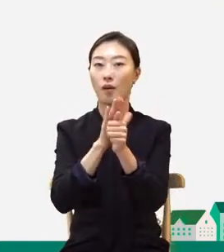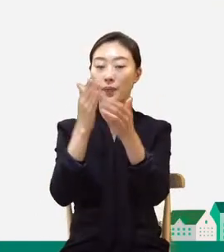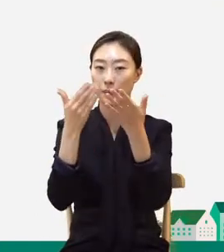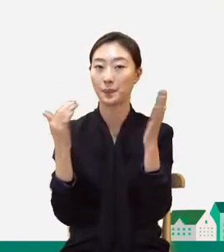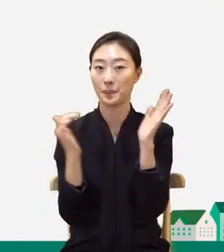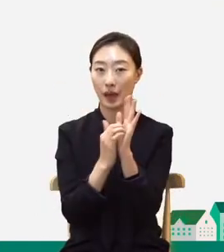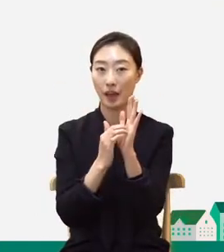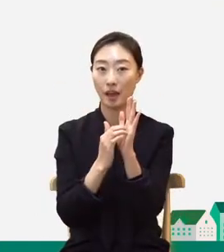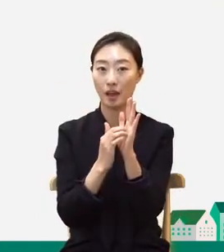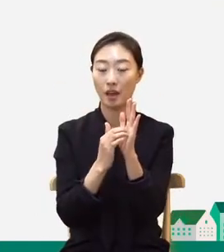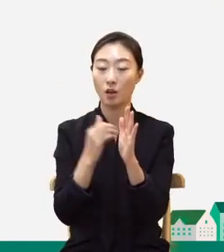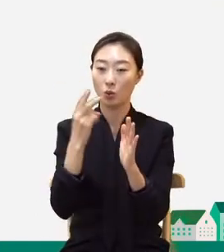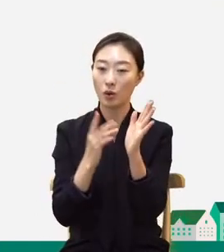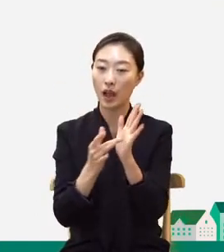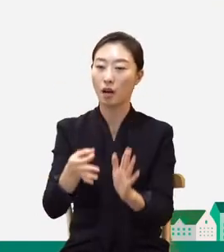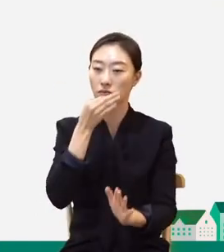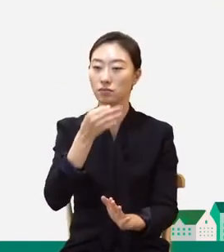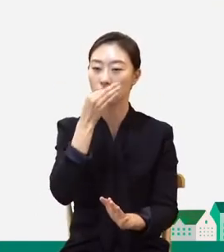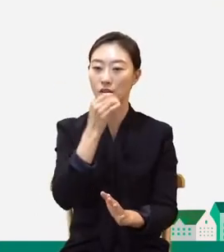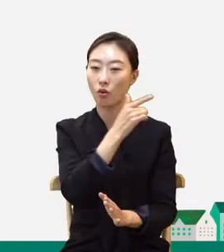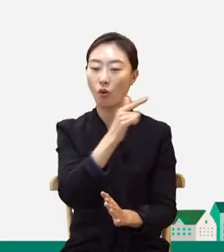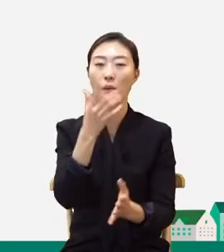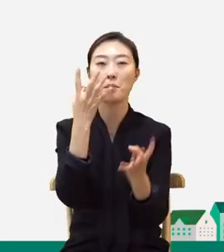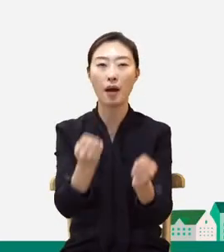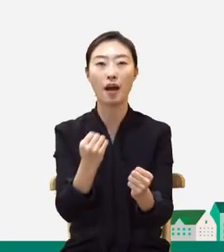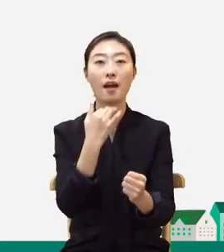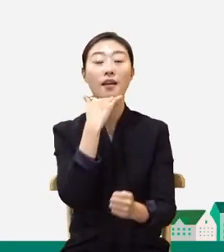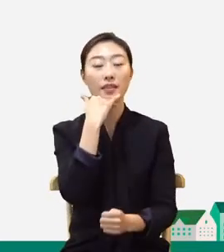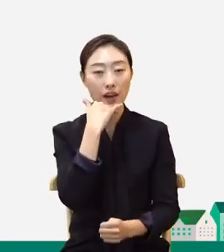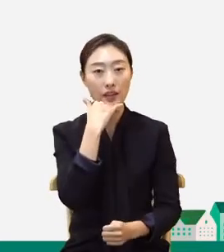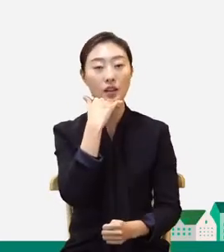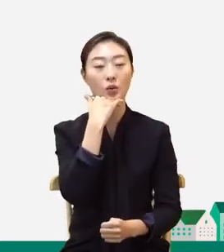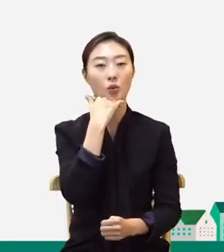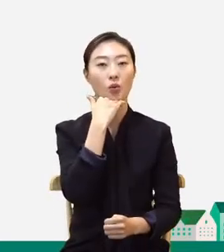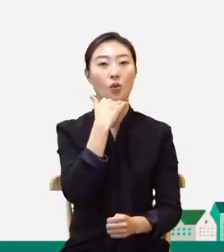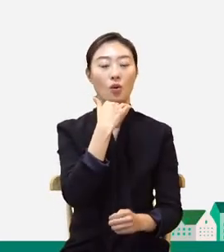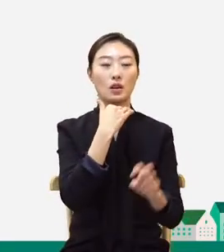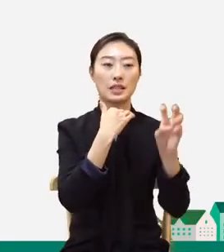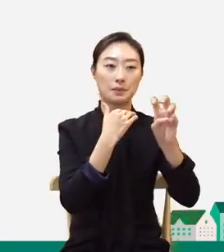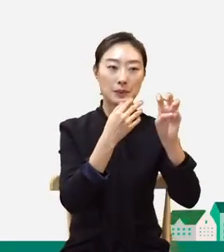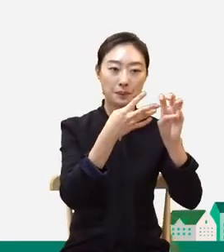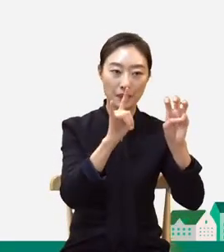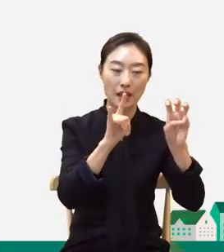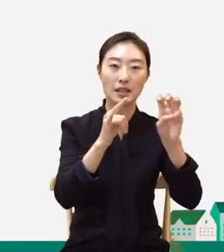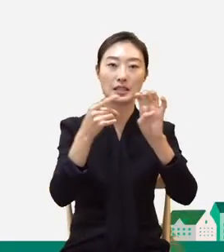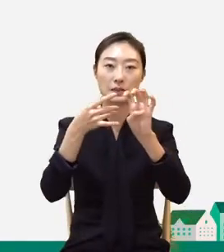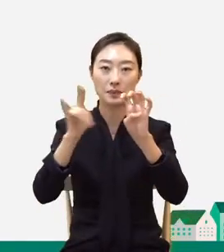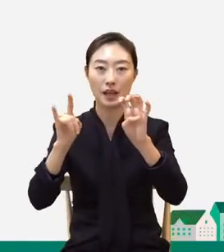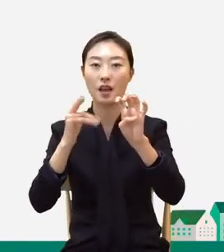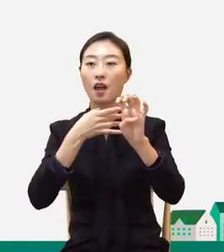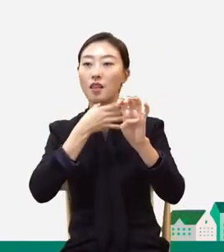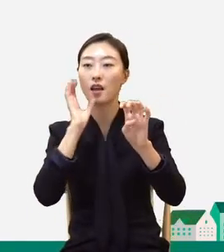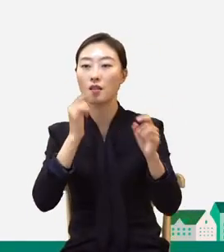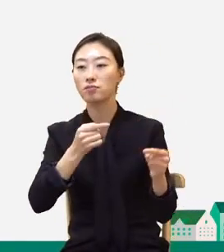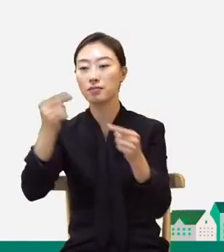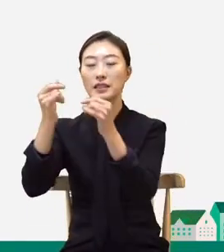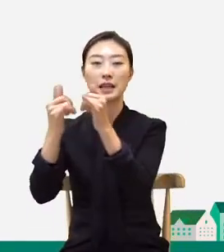받아왔고 복용약도 굉장히 많으셨고 나이대도 뭐 중년 장년에 이제 고령이신 경우가 많으셨기